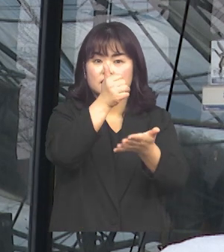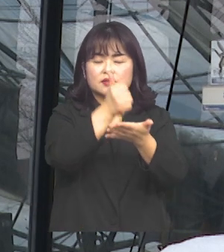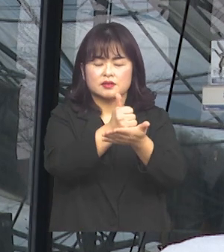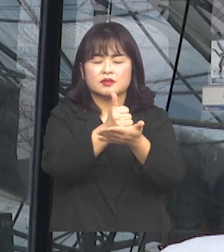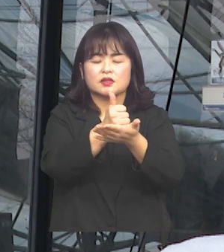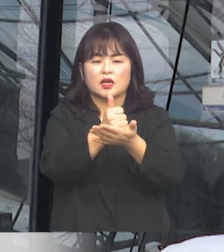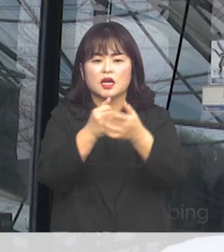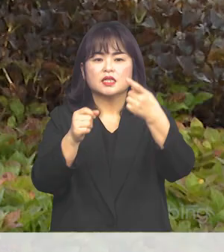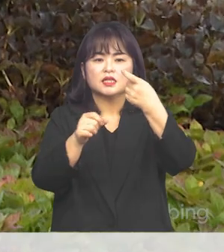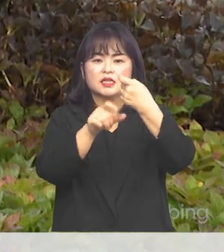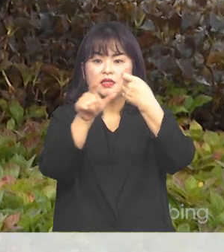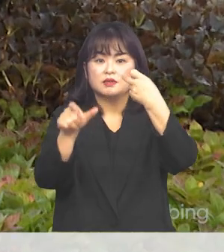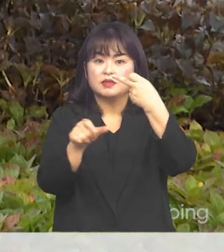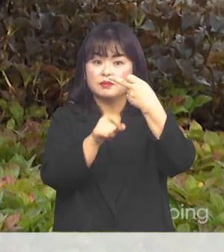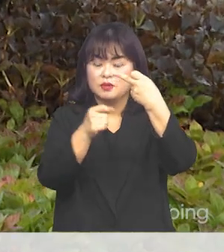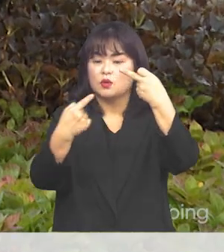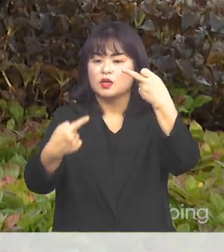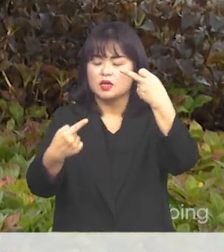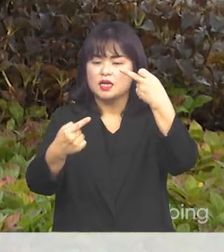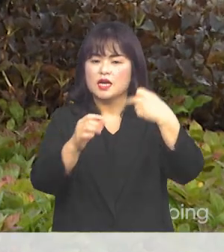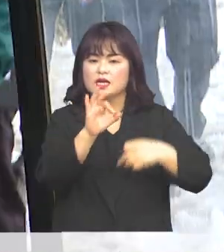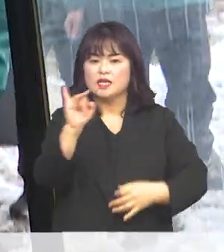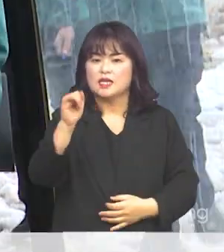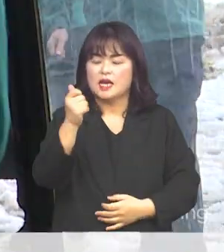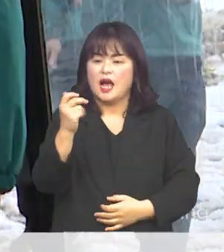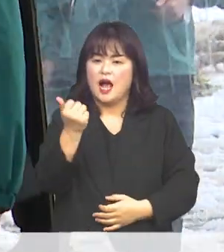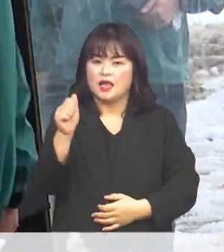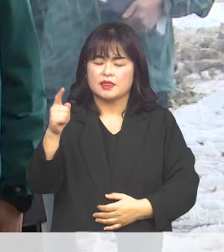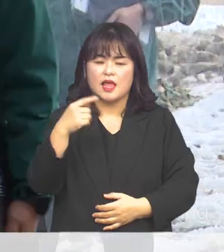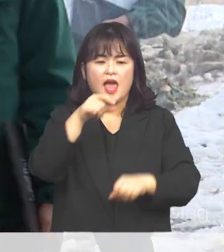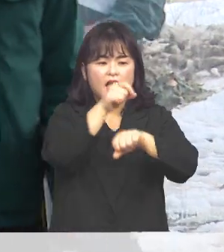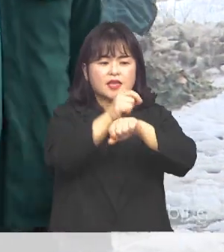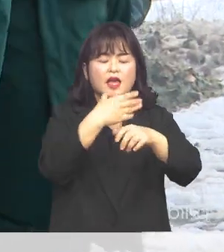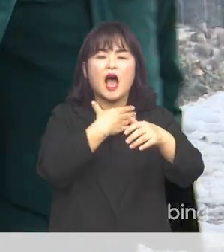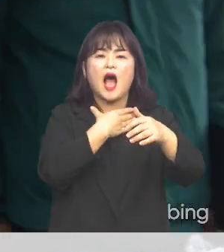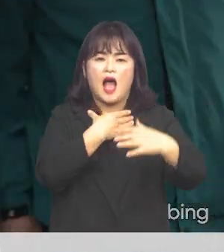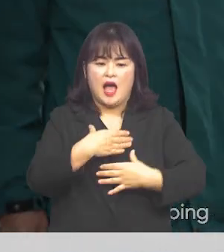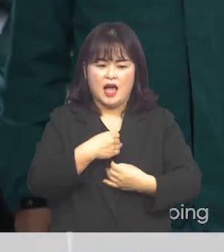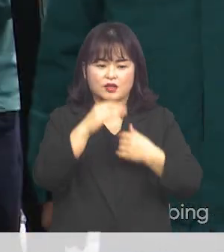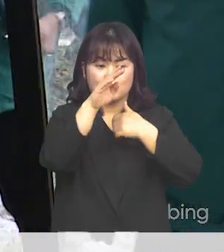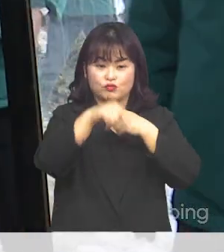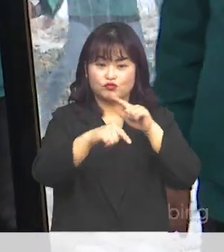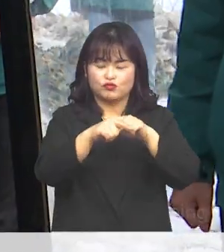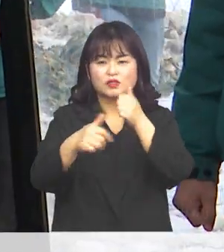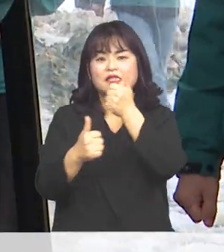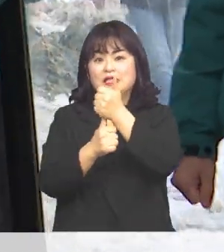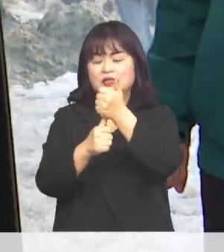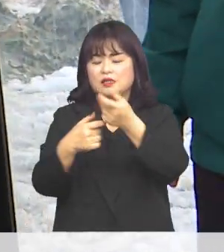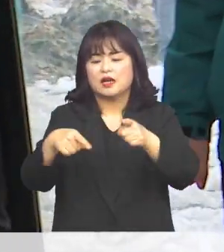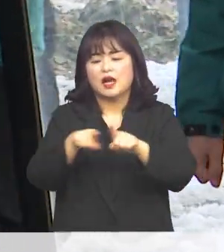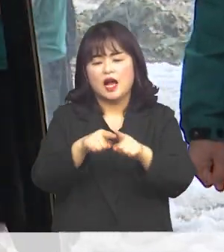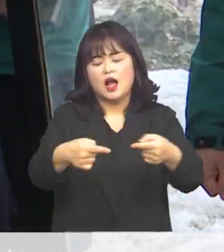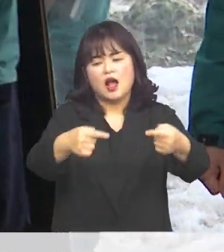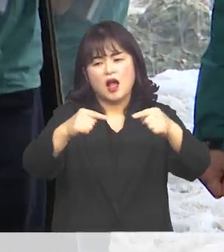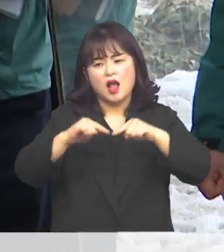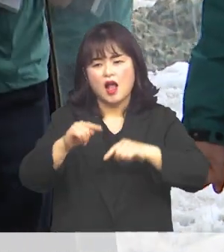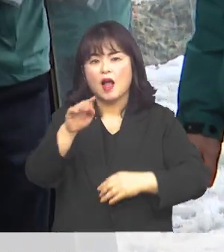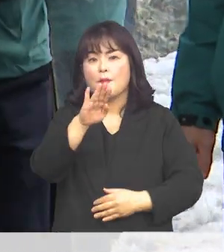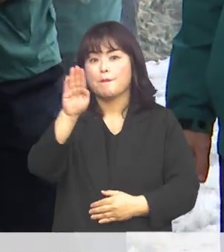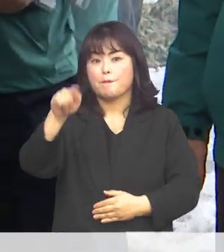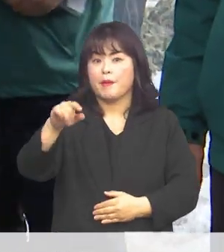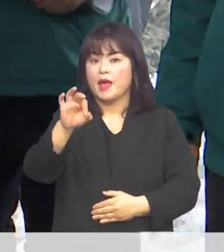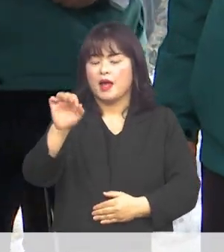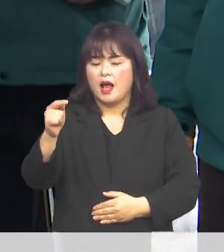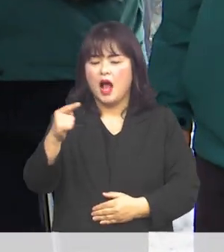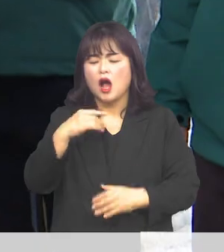이상일 용인특례시장은 1일 오후 이한경 행정안전부 차관과 함께 처인구 남사읍 진목리 일대 폭설로 피해를